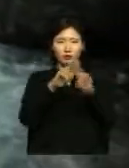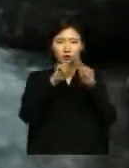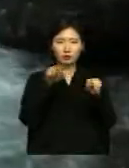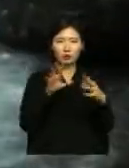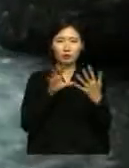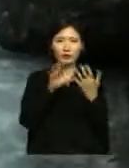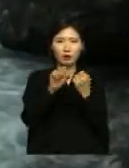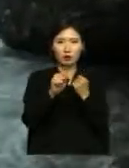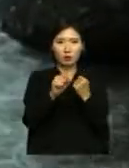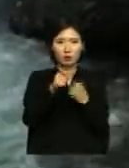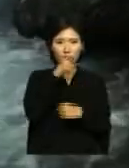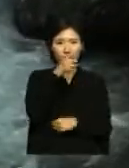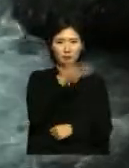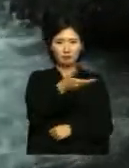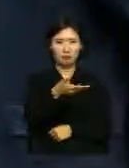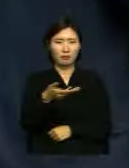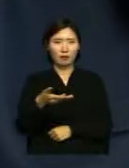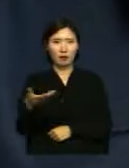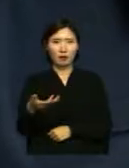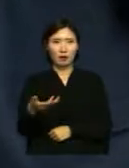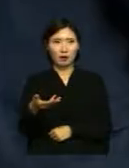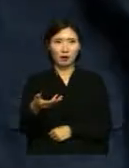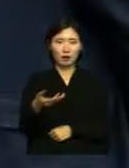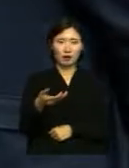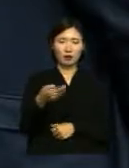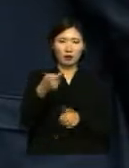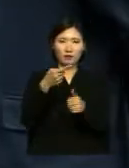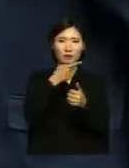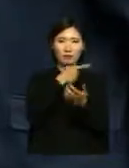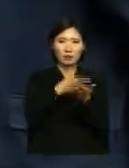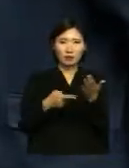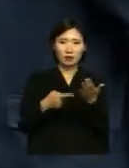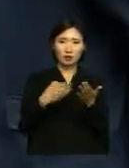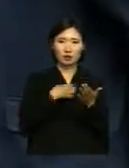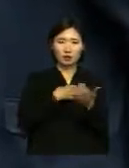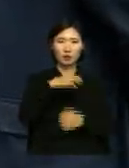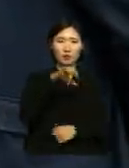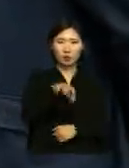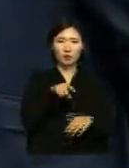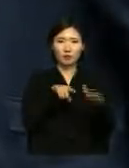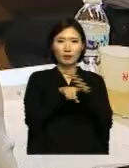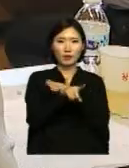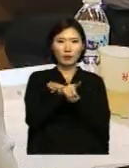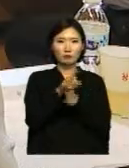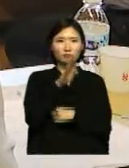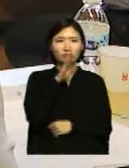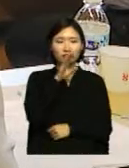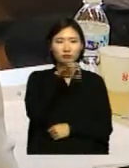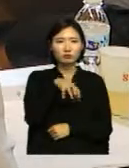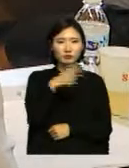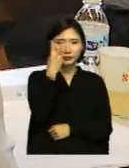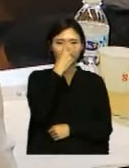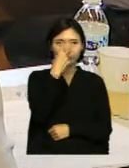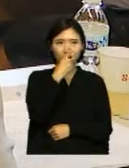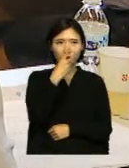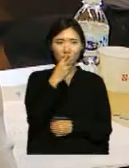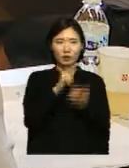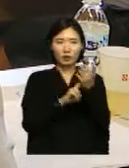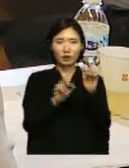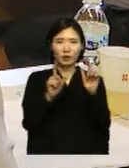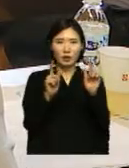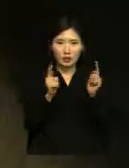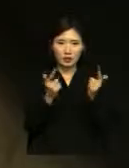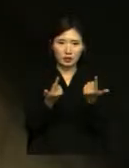곧바로 옥천면과 서종면의 수해 위험 지역을 방문해 현장 점검을 시작했습니다. 앞서 그동안 비공개로